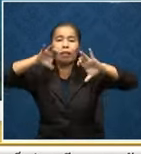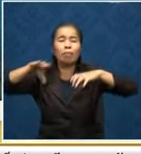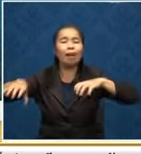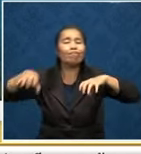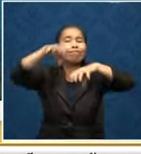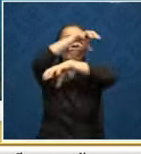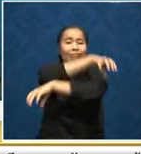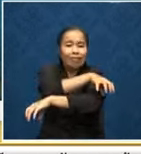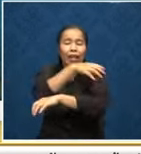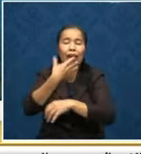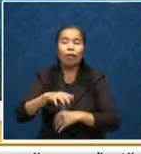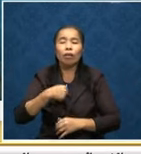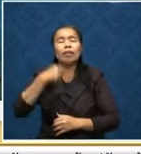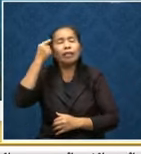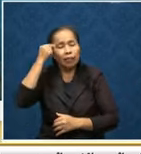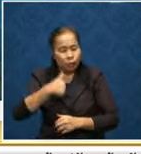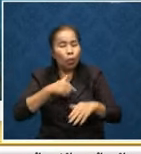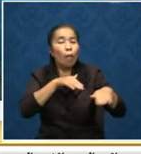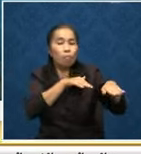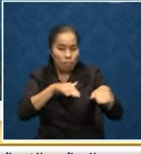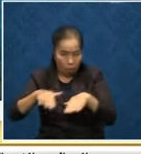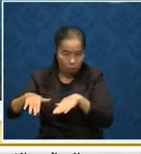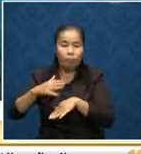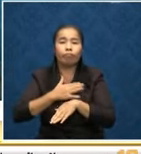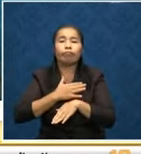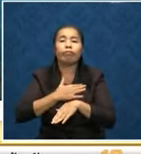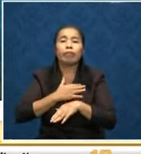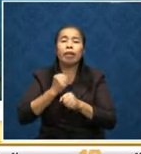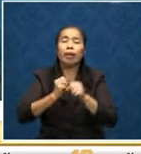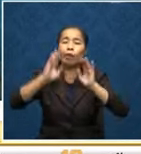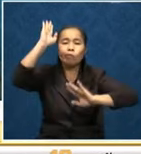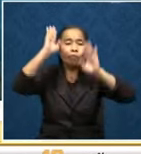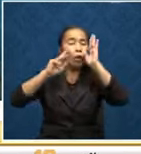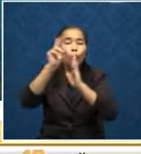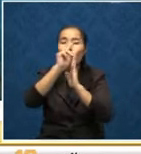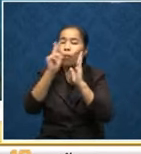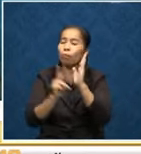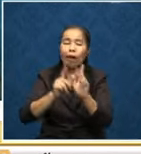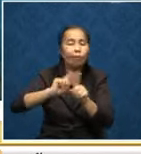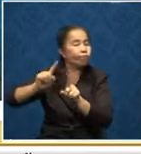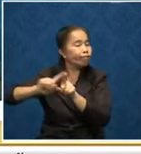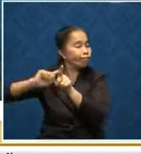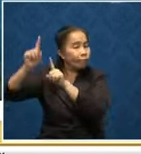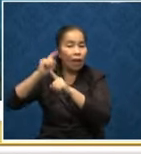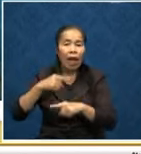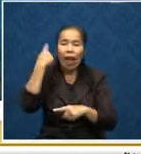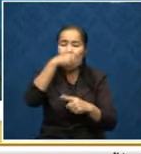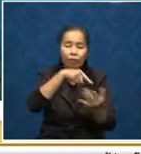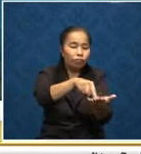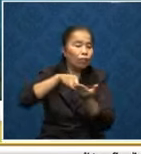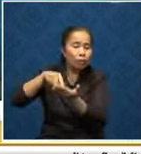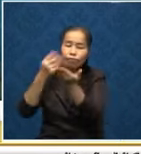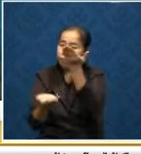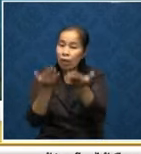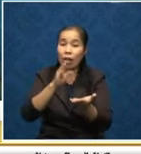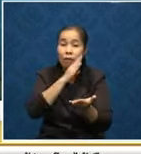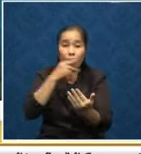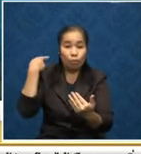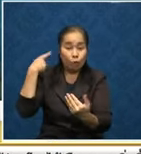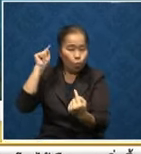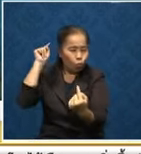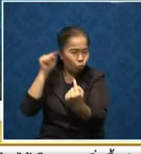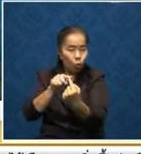ผมก็เชื่อว่าเพื่อนสมาชิกทุกคนในสภาพร้อมเป็นอย่างยิ่งที่จะโหวตกฎหมายทุกอย่างไม่ว่าจะเสนอมาจากฝ่ายใดถ้าเป็นประโยชน์ต่อพี่น้องประชาช